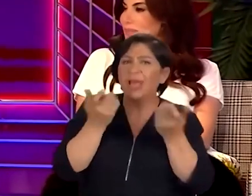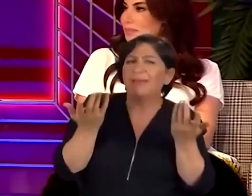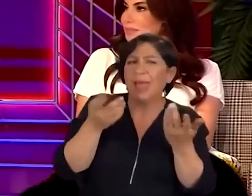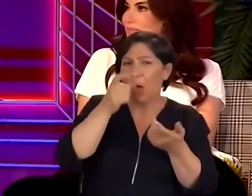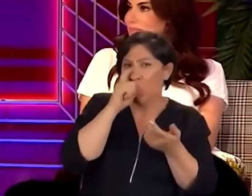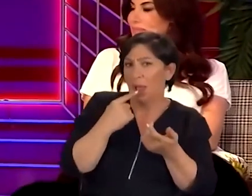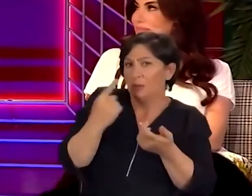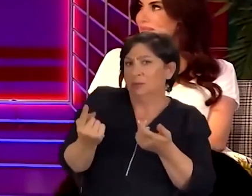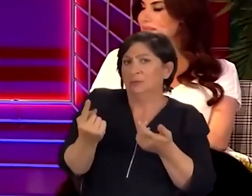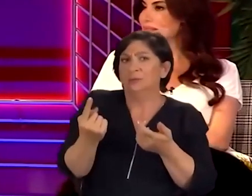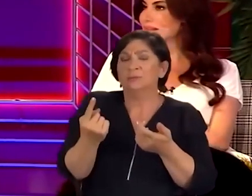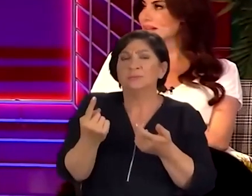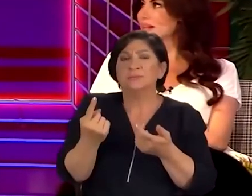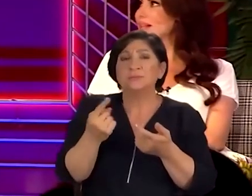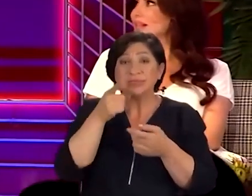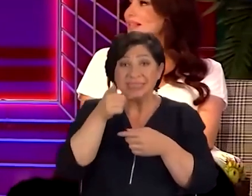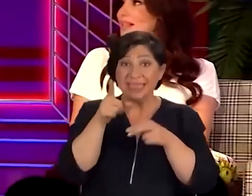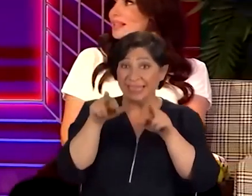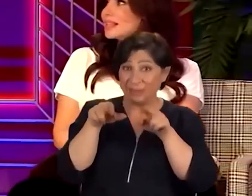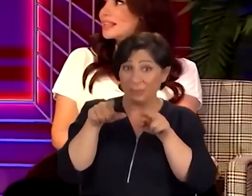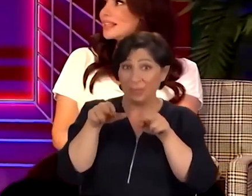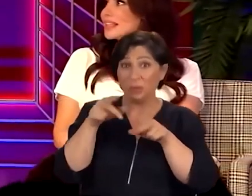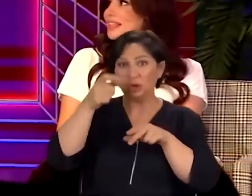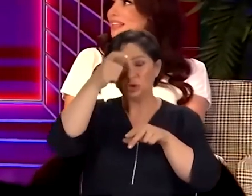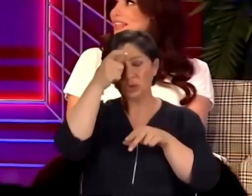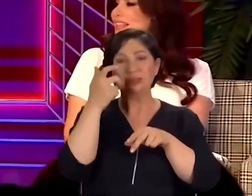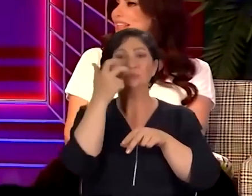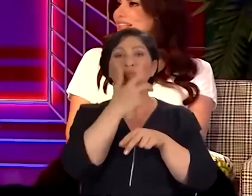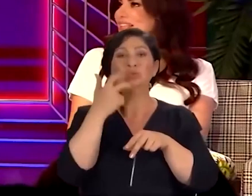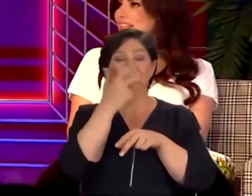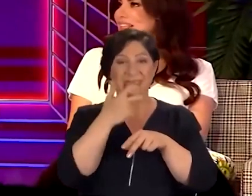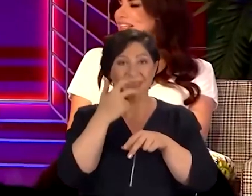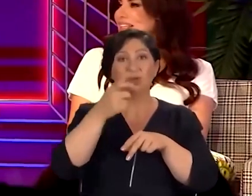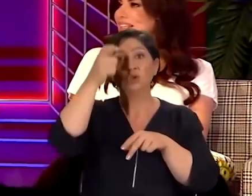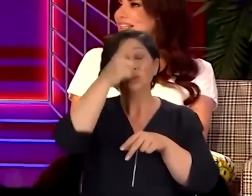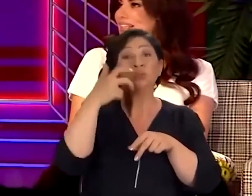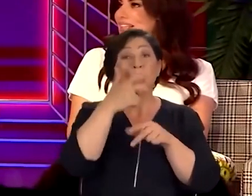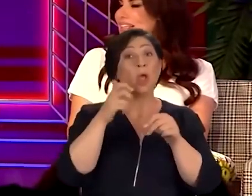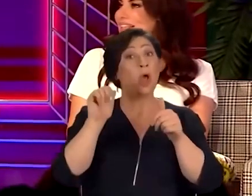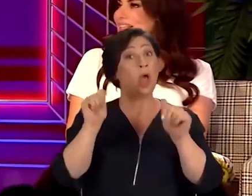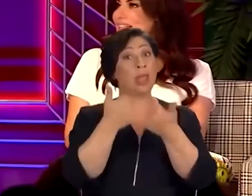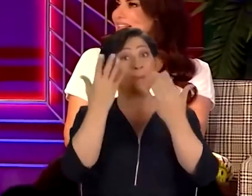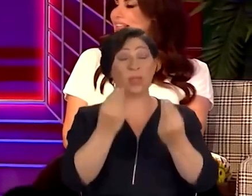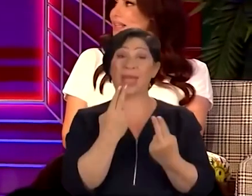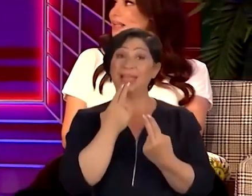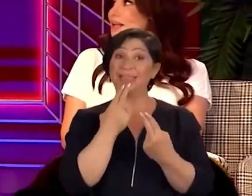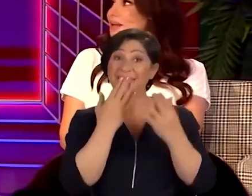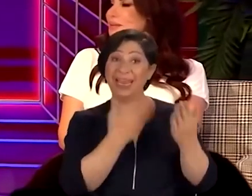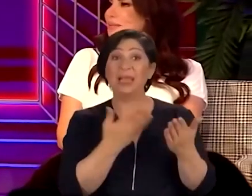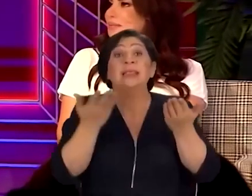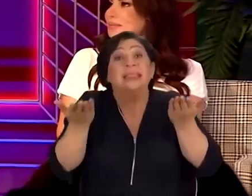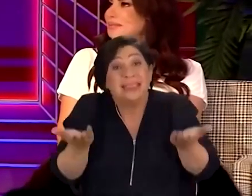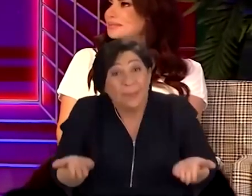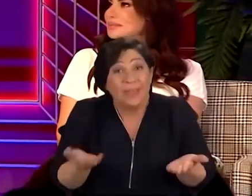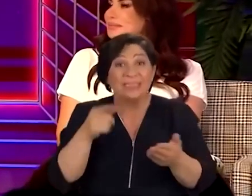şey özellikle senin gibi Türk sanat müziğinin, Türk müziğinin önde gelen hanımları, tabii